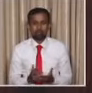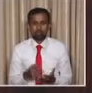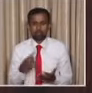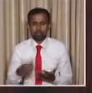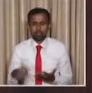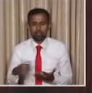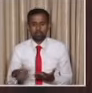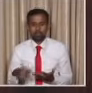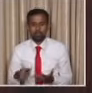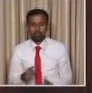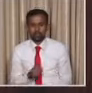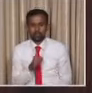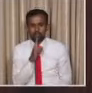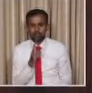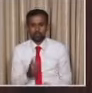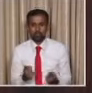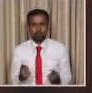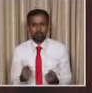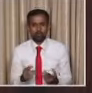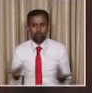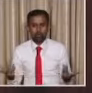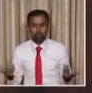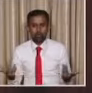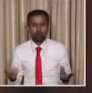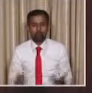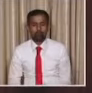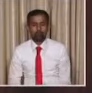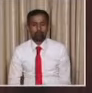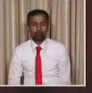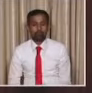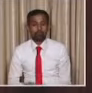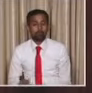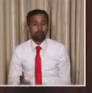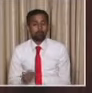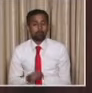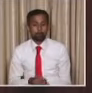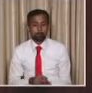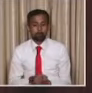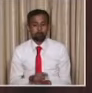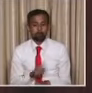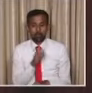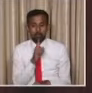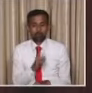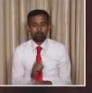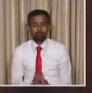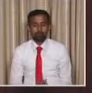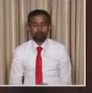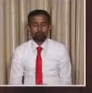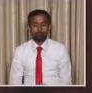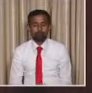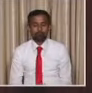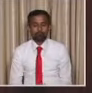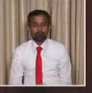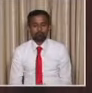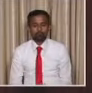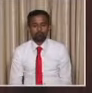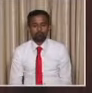කියන්නේ අවශ්‍ය නැහැ. ඒ නිසා මම මේ අවස්ථාවේදී මතක් කර සිටිනවා